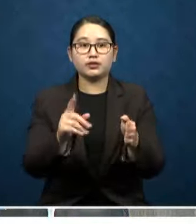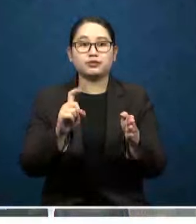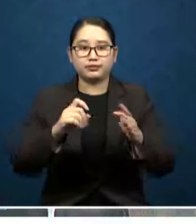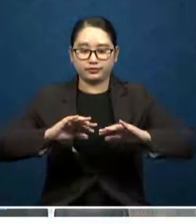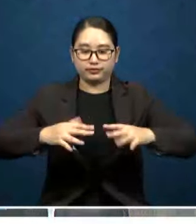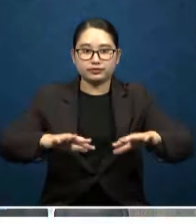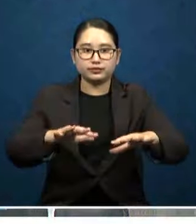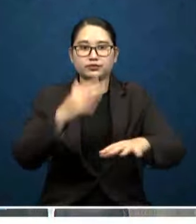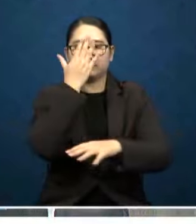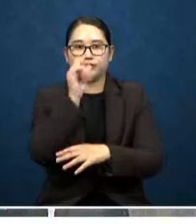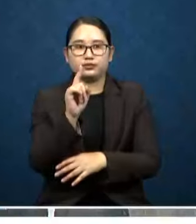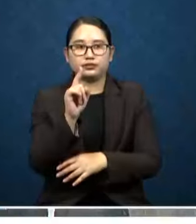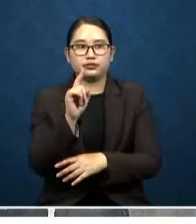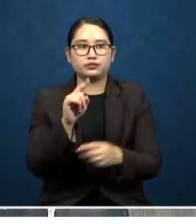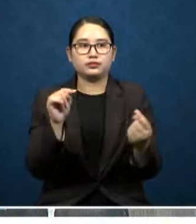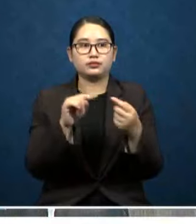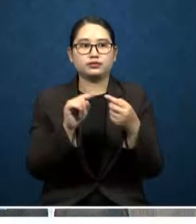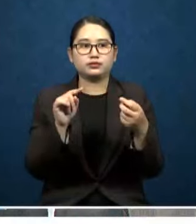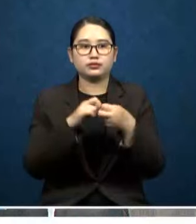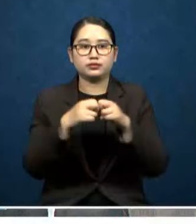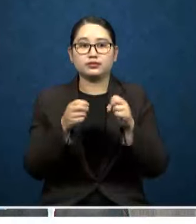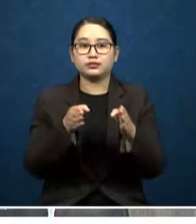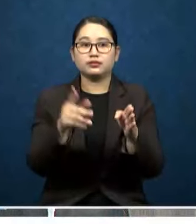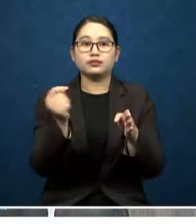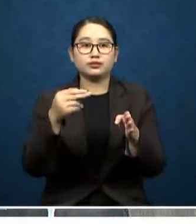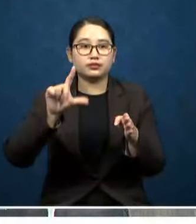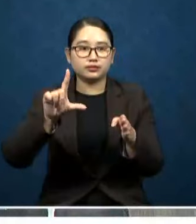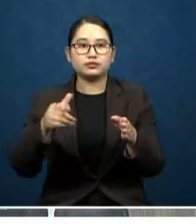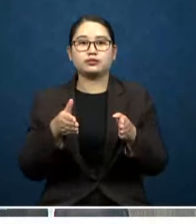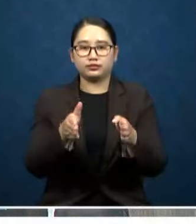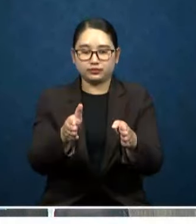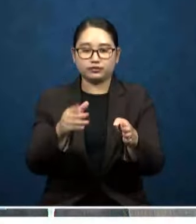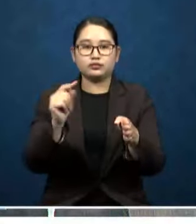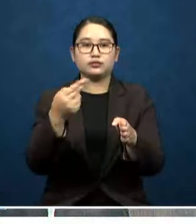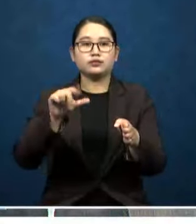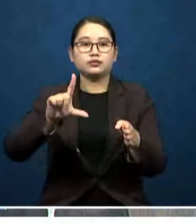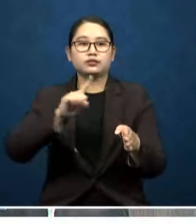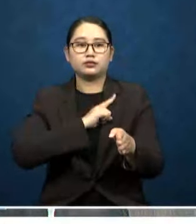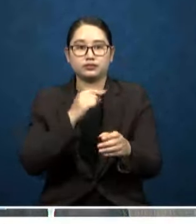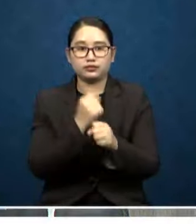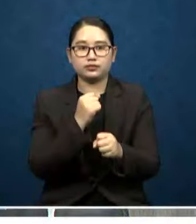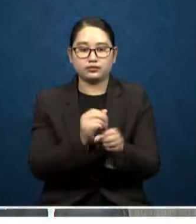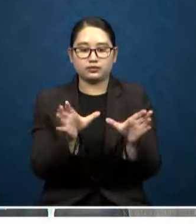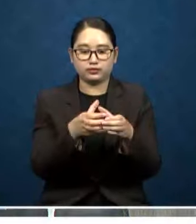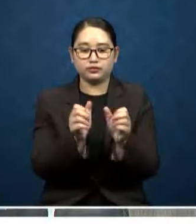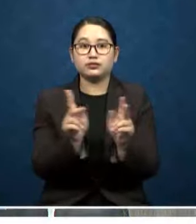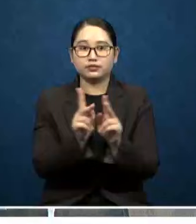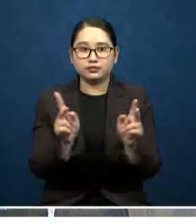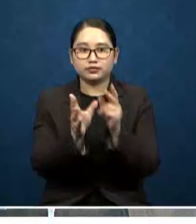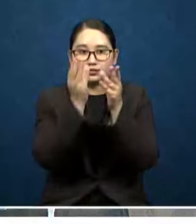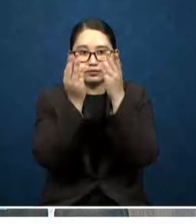เยมันหลุดเข้าไปอยู่ในทางหลวงของธนหมททางหลวงของท้องถิ่นนี่แหละฮะตามที่กรรมาธิการศึกษามานี่